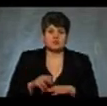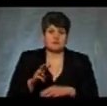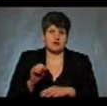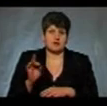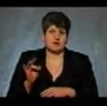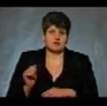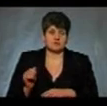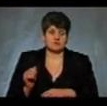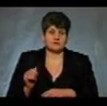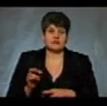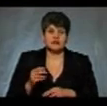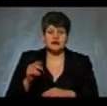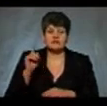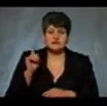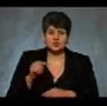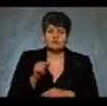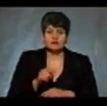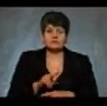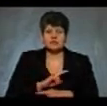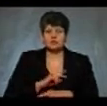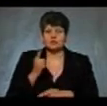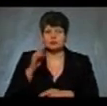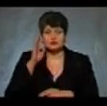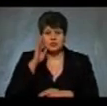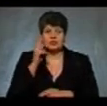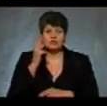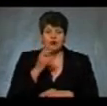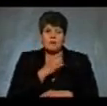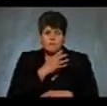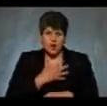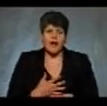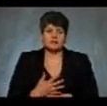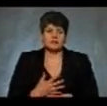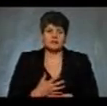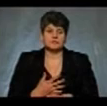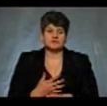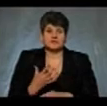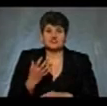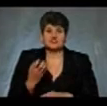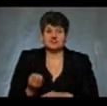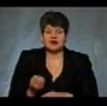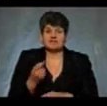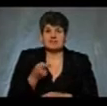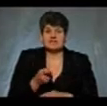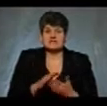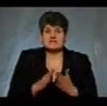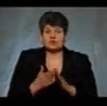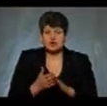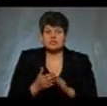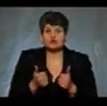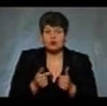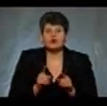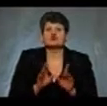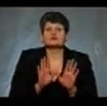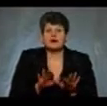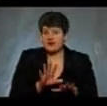Макаренка? Ну, як відомо, там загинув один чоловік, а двоє поранені, то ще в тій ситуації добре, що так, що